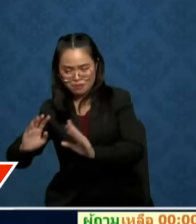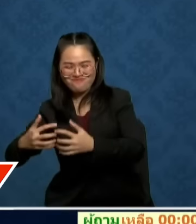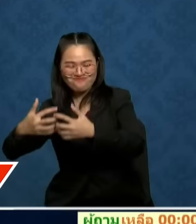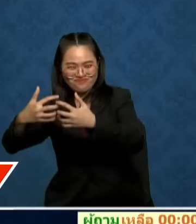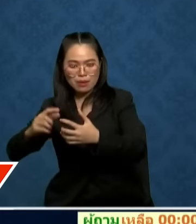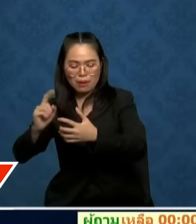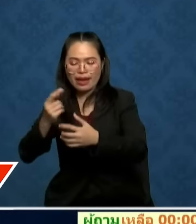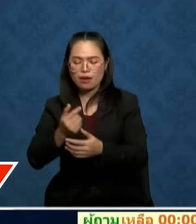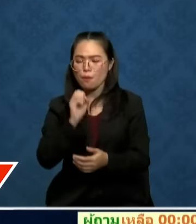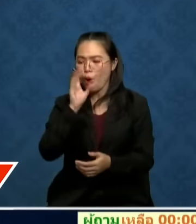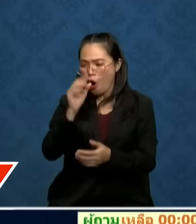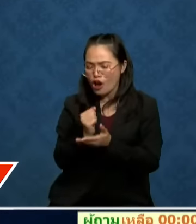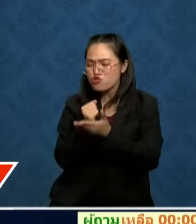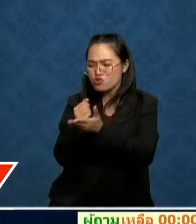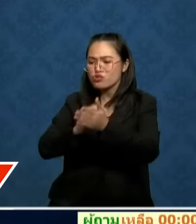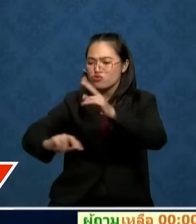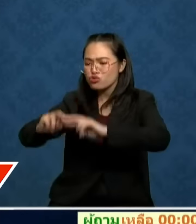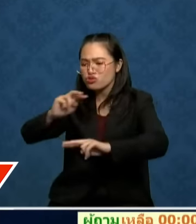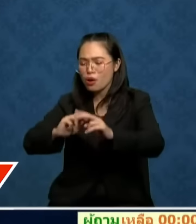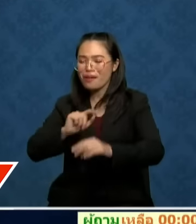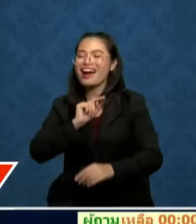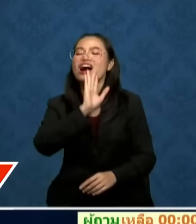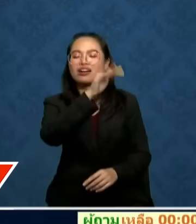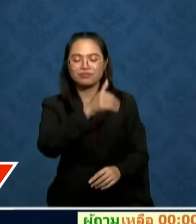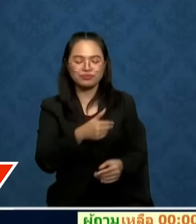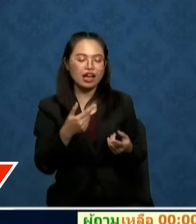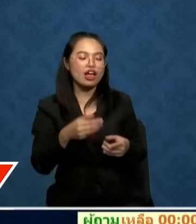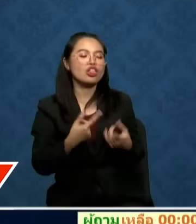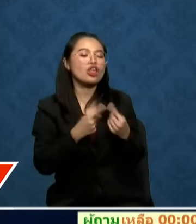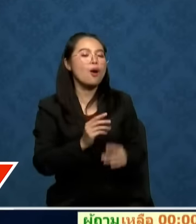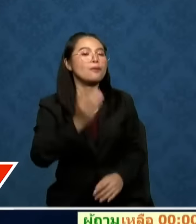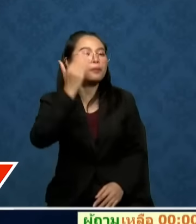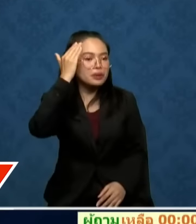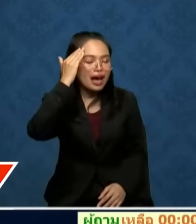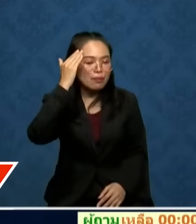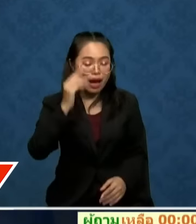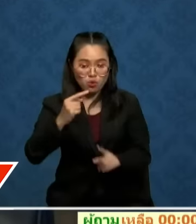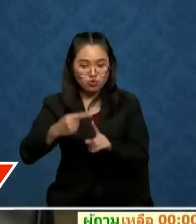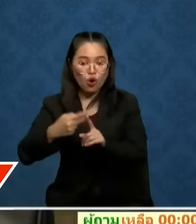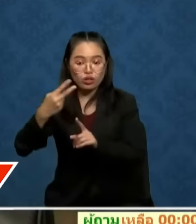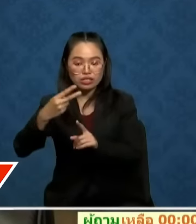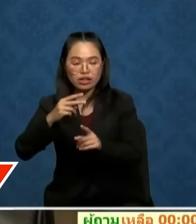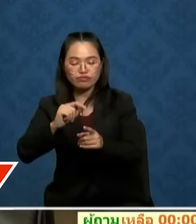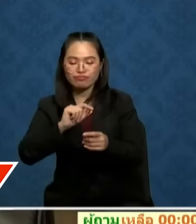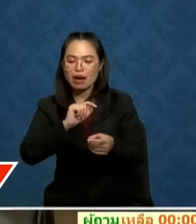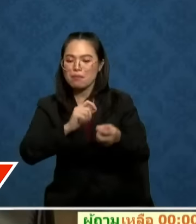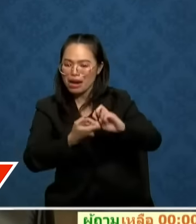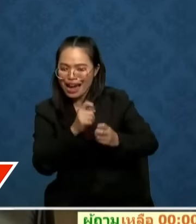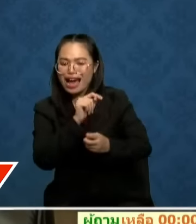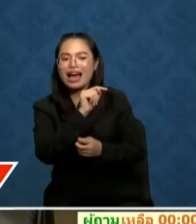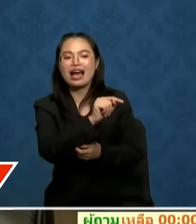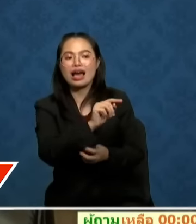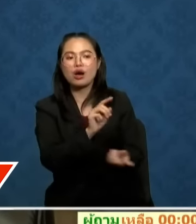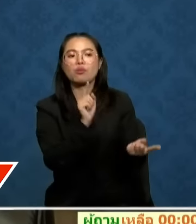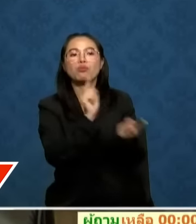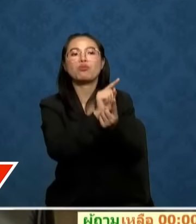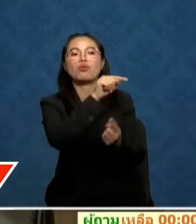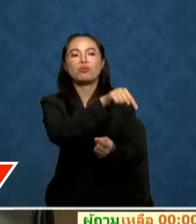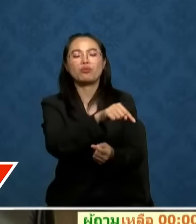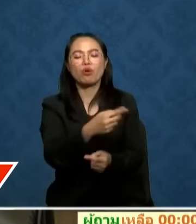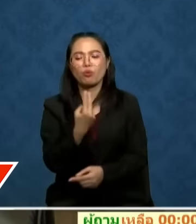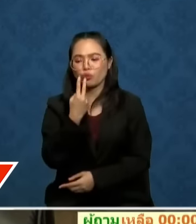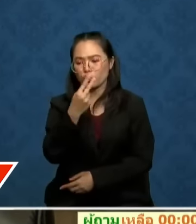แดงท่านก็รับทราบครับแล้วเป็นไงครับ2เดือนถัดมาเกิดเหตุจนบัดนี้ผมยังไม่ค่อยได้เห็นแอคชั่นอะไรที่เป็นรูปธร